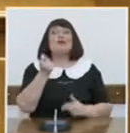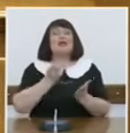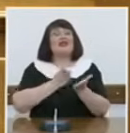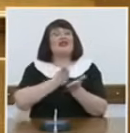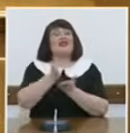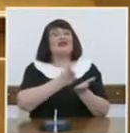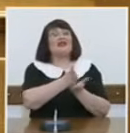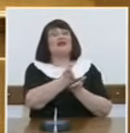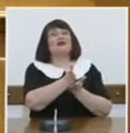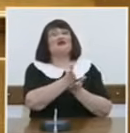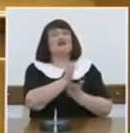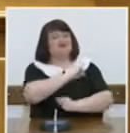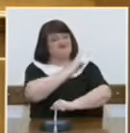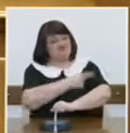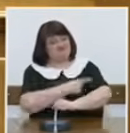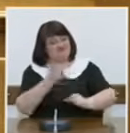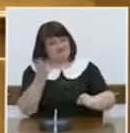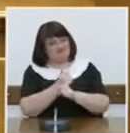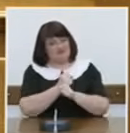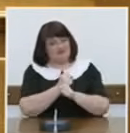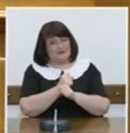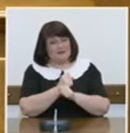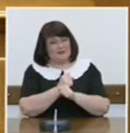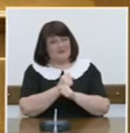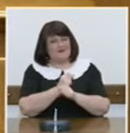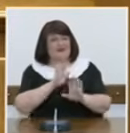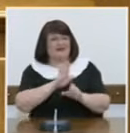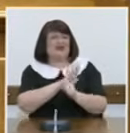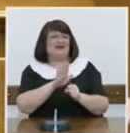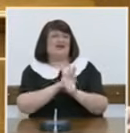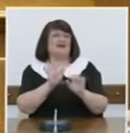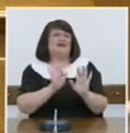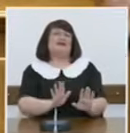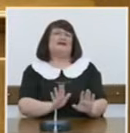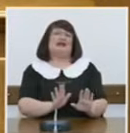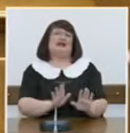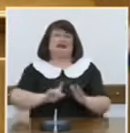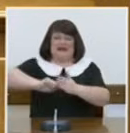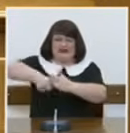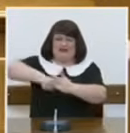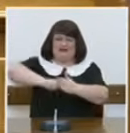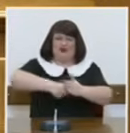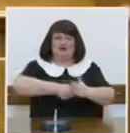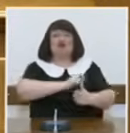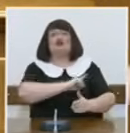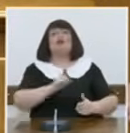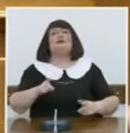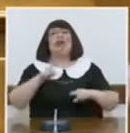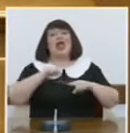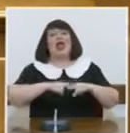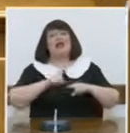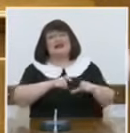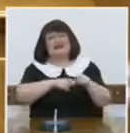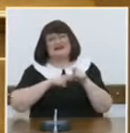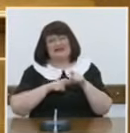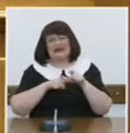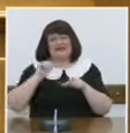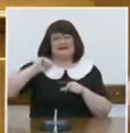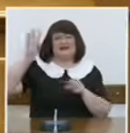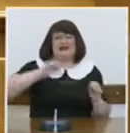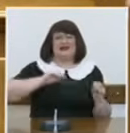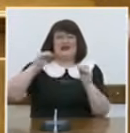τη δύναμή του. Όχι άλλα, επαναλαμβάνω, λουκέτα. Όχι άλλες ελληνικές εταιρείες στα ξένα. Όχι άλλες